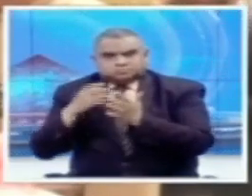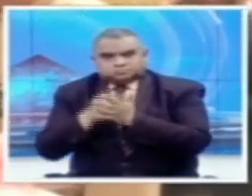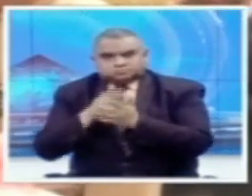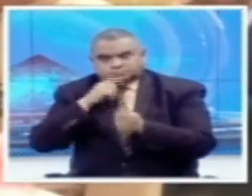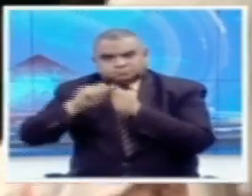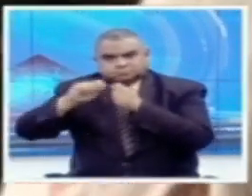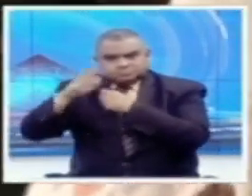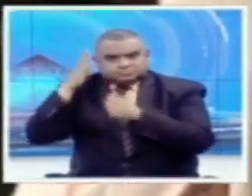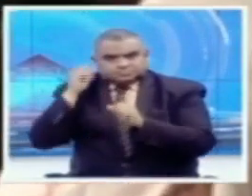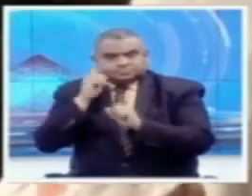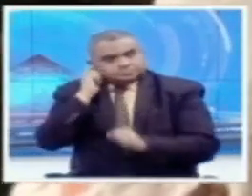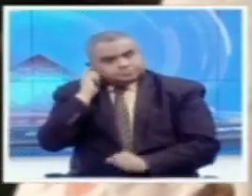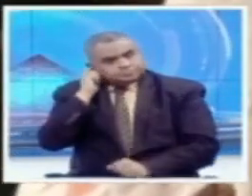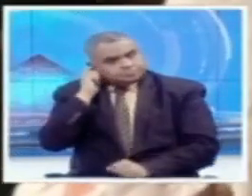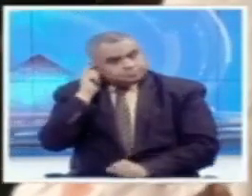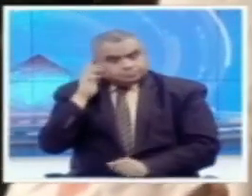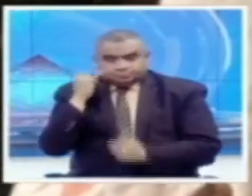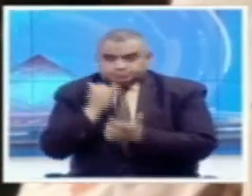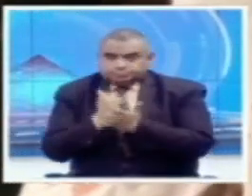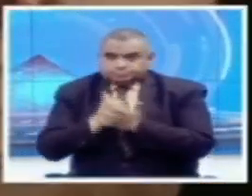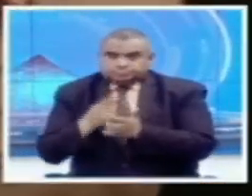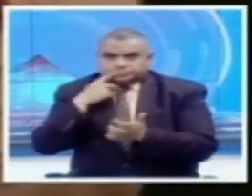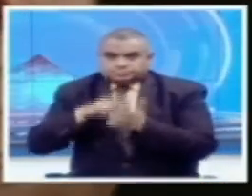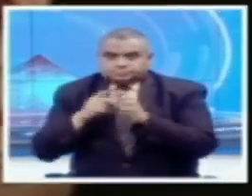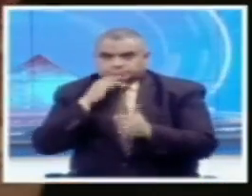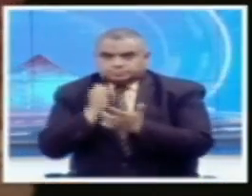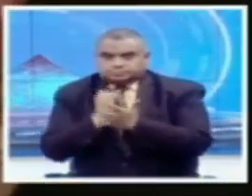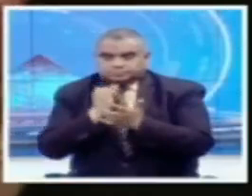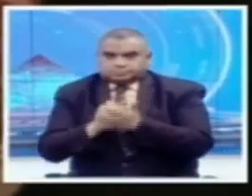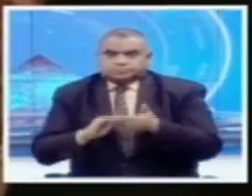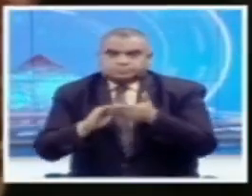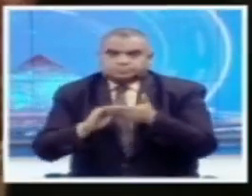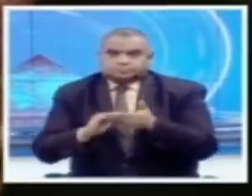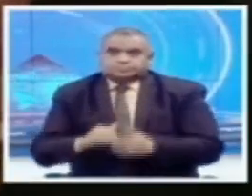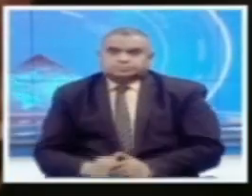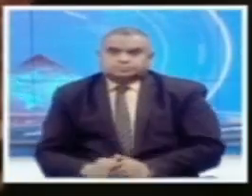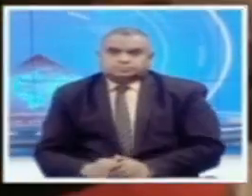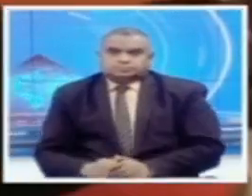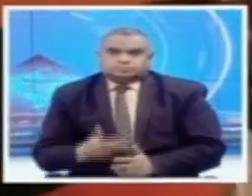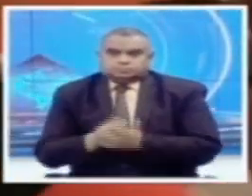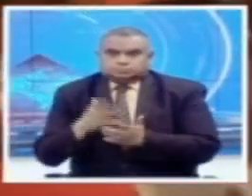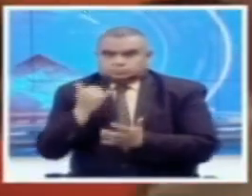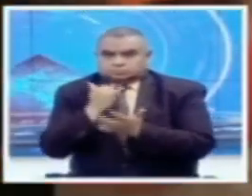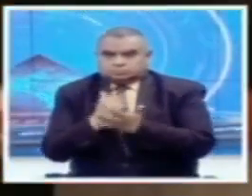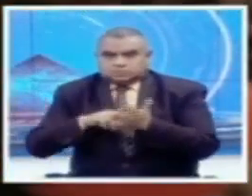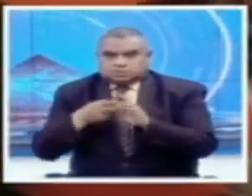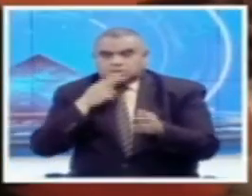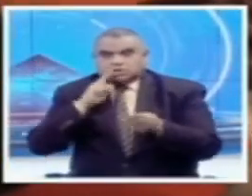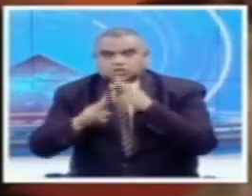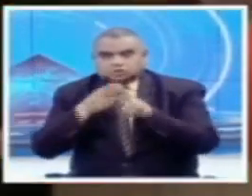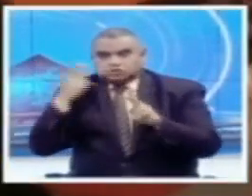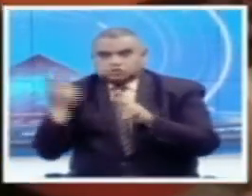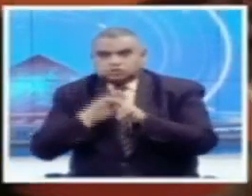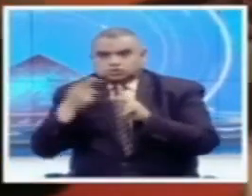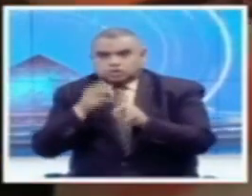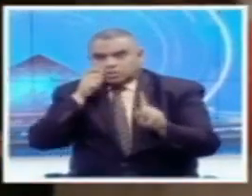بنبعت ناخدها على طول. فكل يوم تضخ الدولة ما يصل إلى آلاف الأطنان من تلك اللحوم السودانية الطازجة لتلبية احتياجات المواطن من